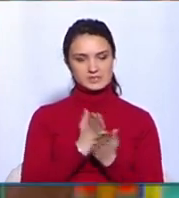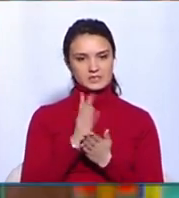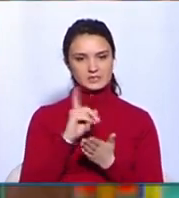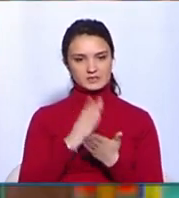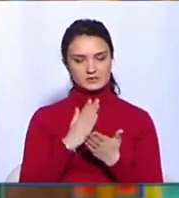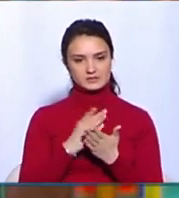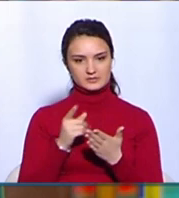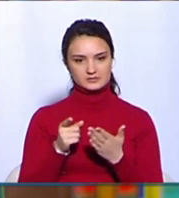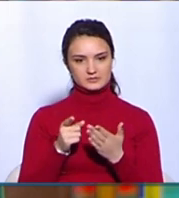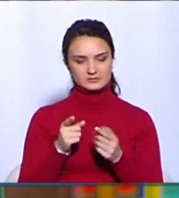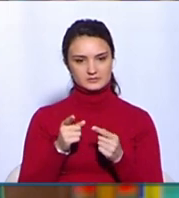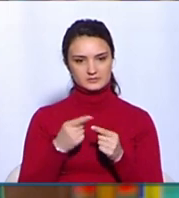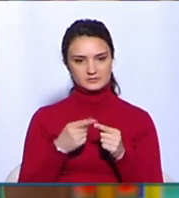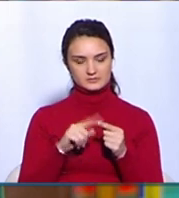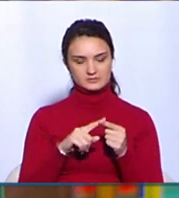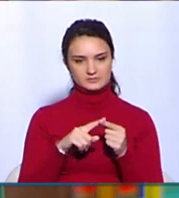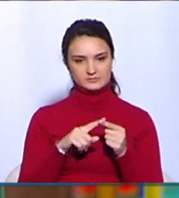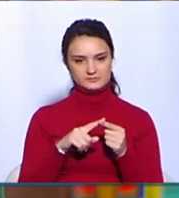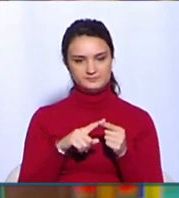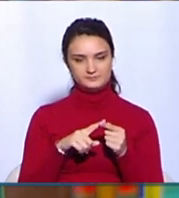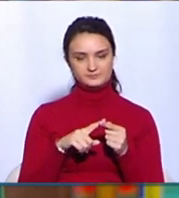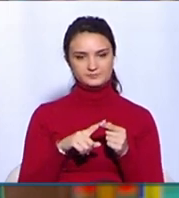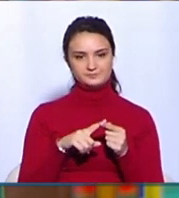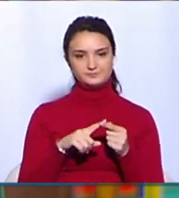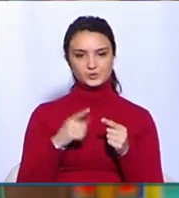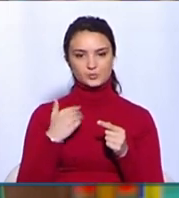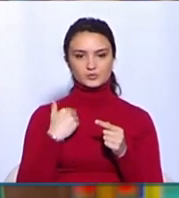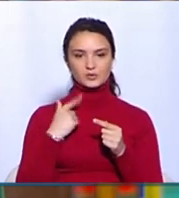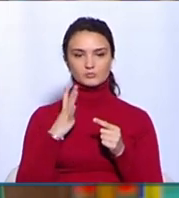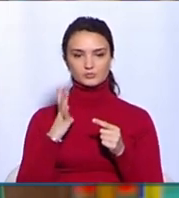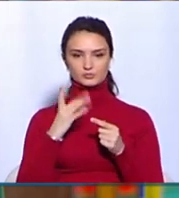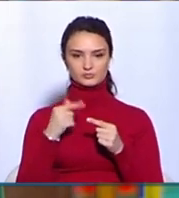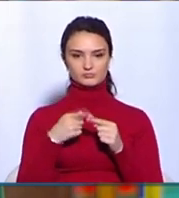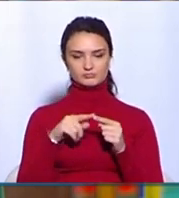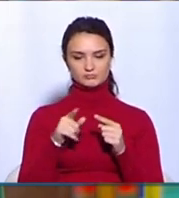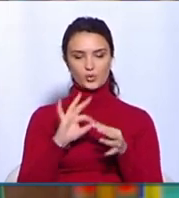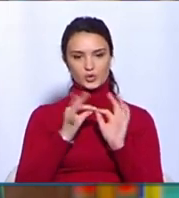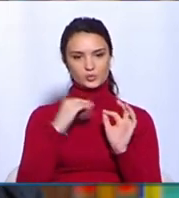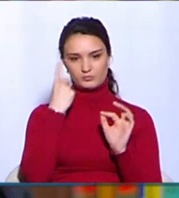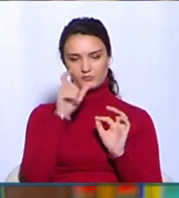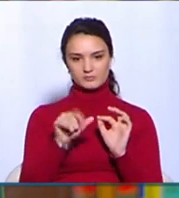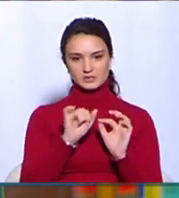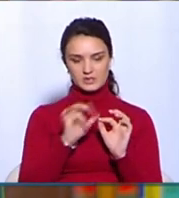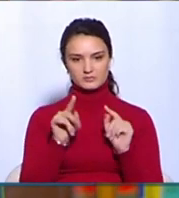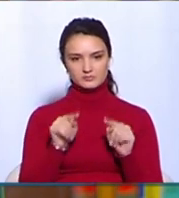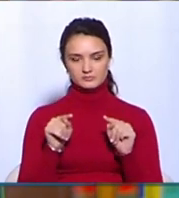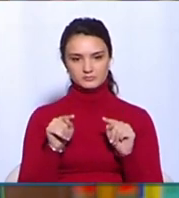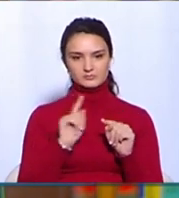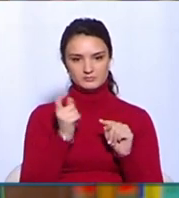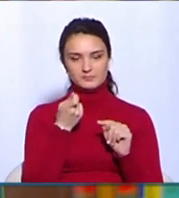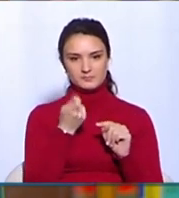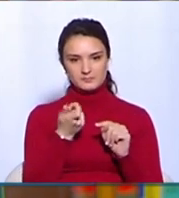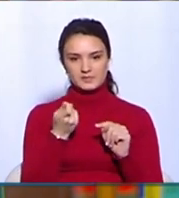არის? გავლენების და ზეგავლენების მოპოვება, ხო? ან კონკრეტულ პიროვნებაზე, ან გარკვეულ